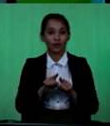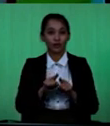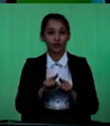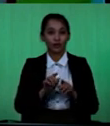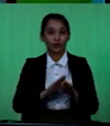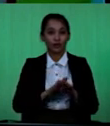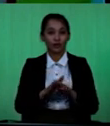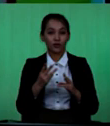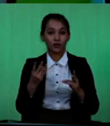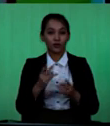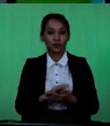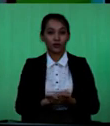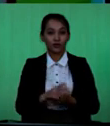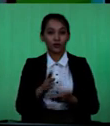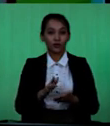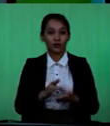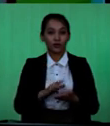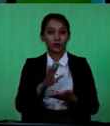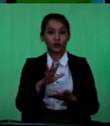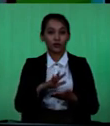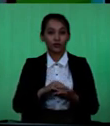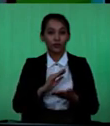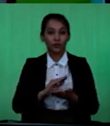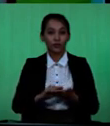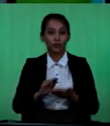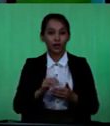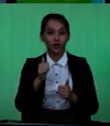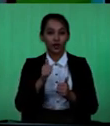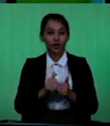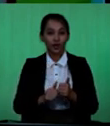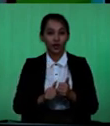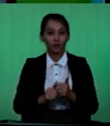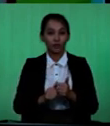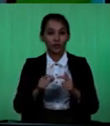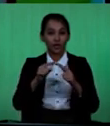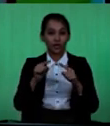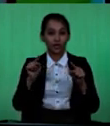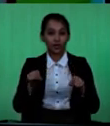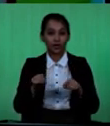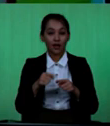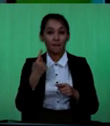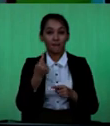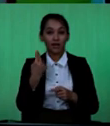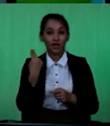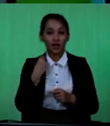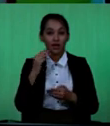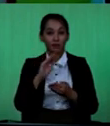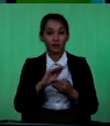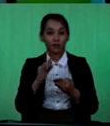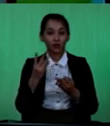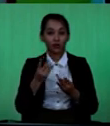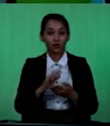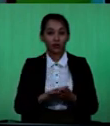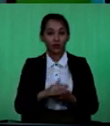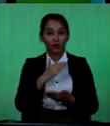yechasiz. Daftaringizga yozganingizda har bir katakka bitta sonni yozing. Ko'pchilik bolajonlar